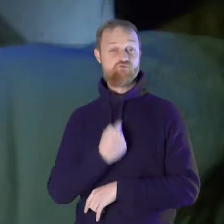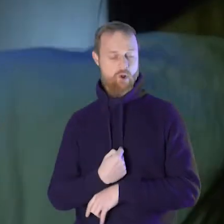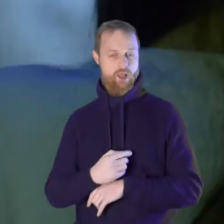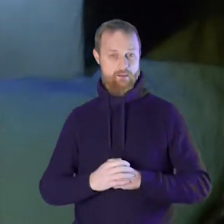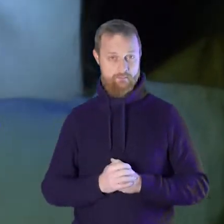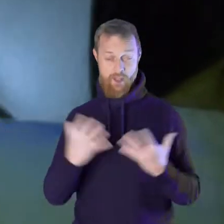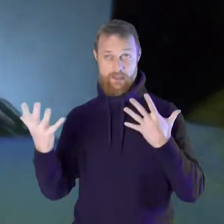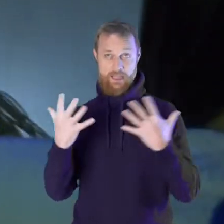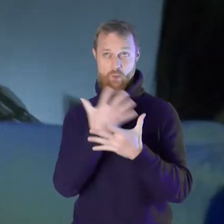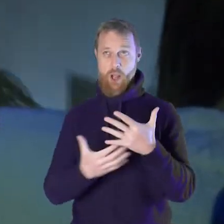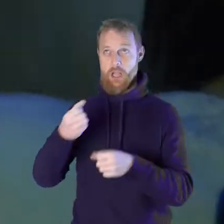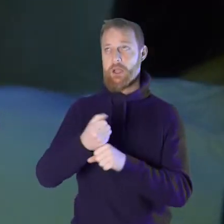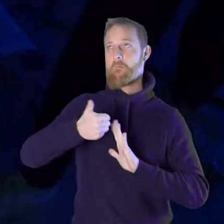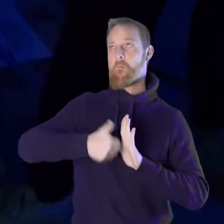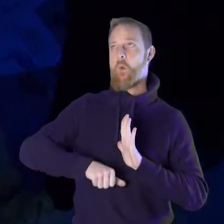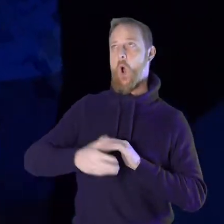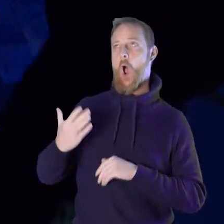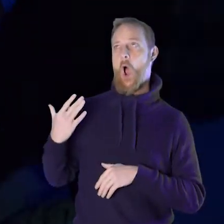le décor au mois de